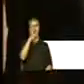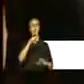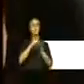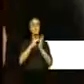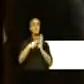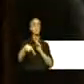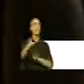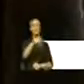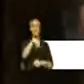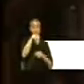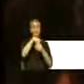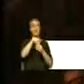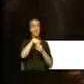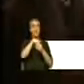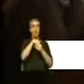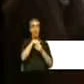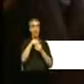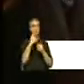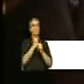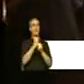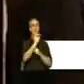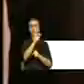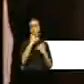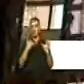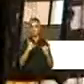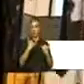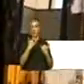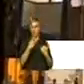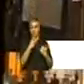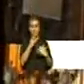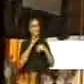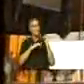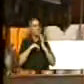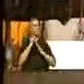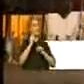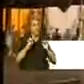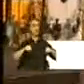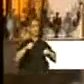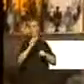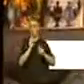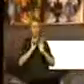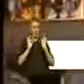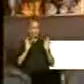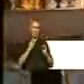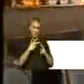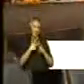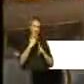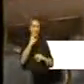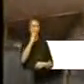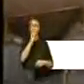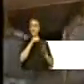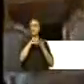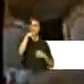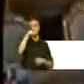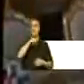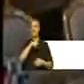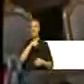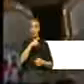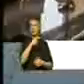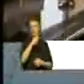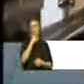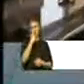הפוליטיקה בתוך הפעילות שלו עכשיו שהיא בנייה ושלטון, שהוא עוד לא התחיל אותה, הוא כמובן רק ב-20 בינואר, אבל